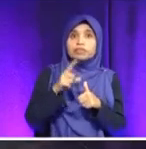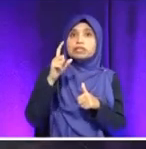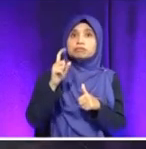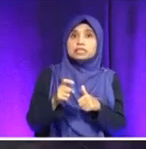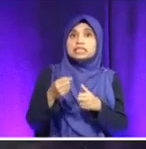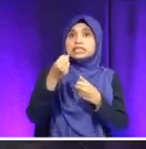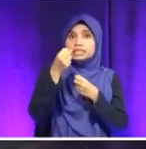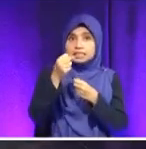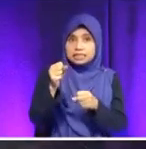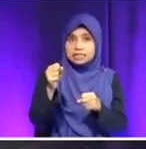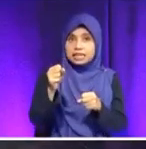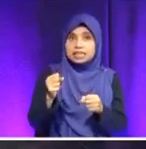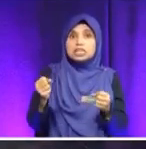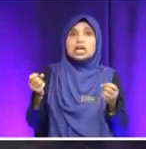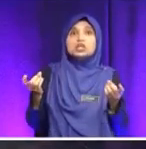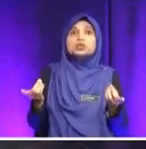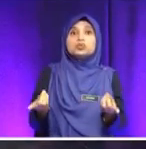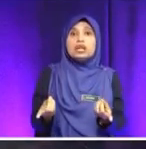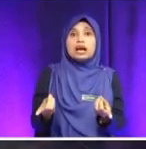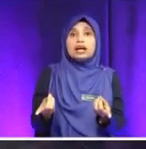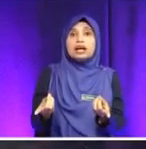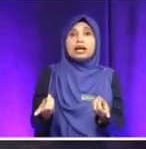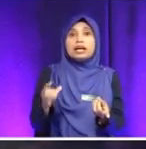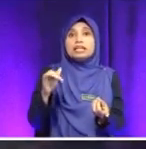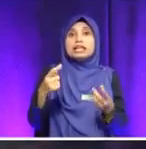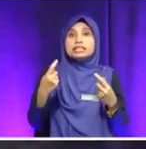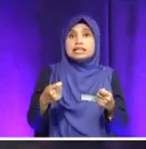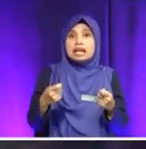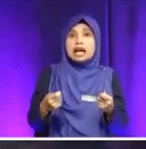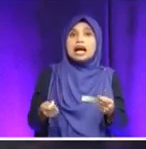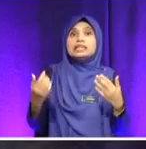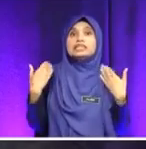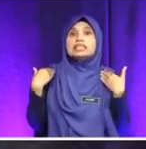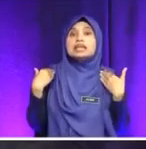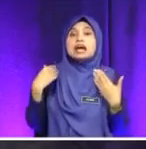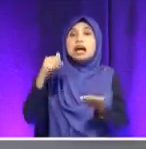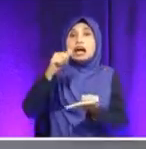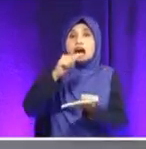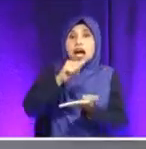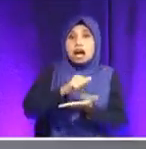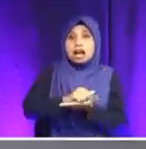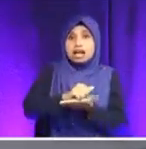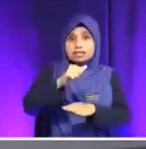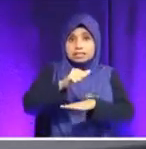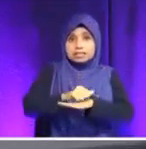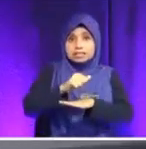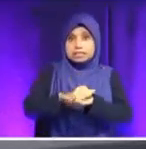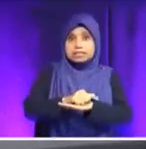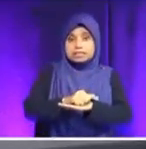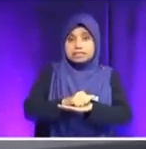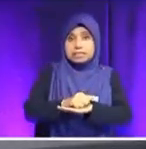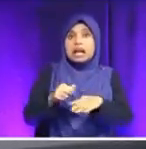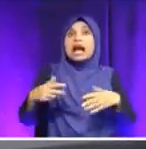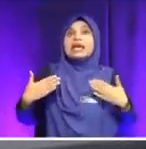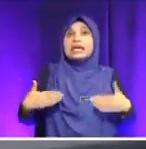kita sediakan dulang. Dulang okay. Layan yang telah dilapik dan dialas. Okey, kita ada kita punya sudu